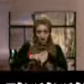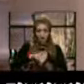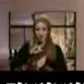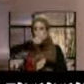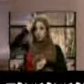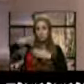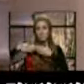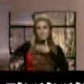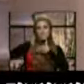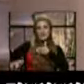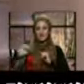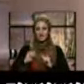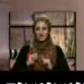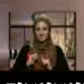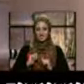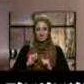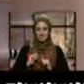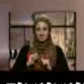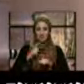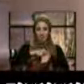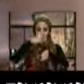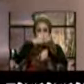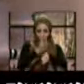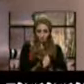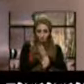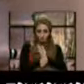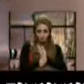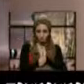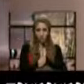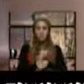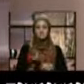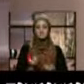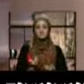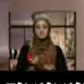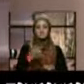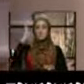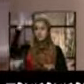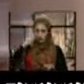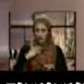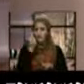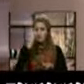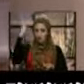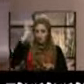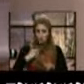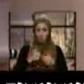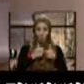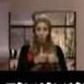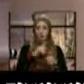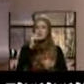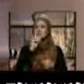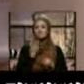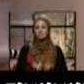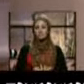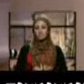لمن يصلي الصبح بعد شروق الشمس، كيف يرزقه الله؟ يرزقه ولكن لا يبارك له في رزقه، نزع رزق، نزع بركة